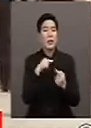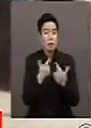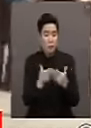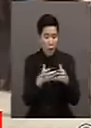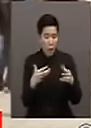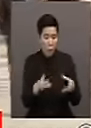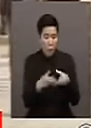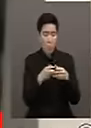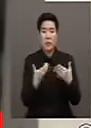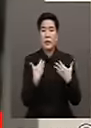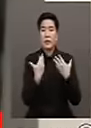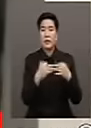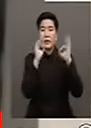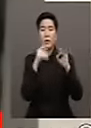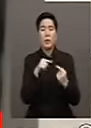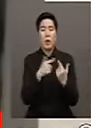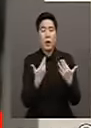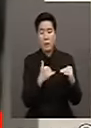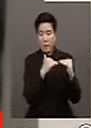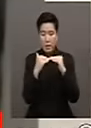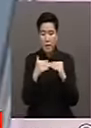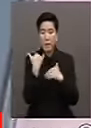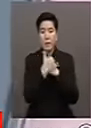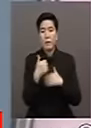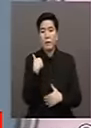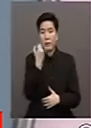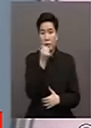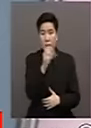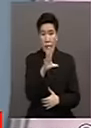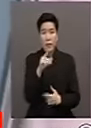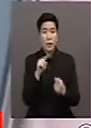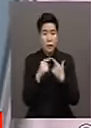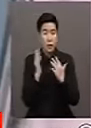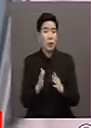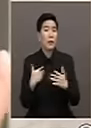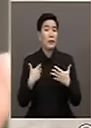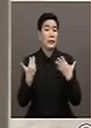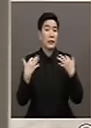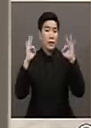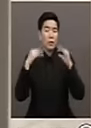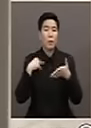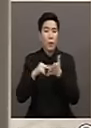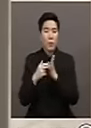อยู่ในกลุ่มมีเสรีภาพร่วมกับอีก15ประเทศขณะที่กลุ่มมีเสรีภาพบางส่วนประ